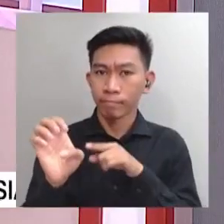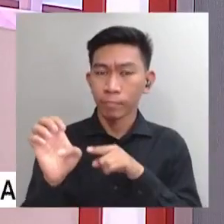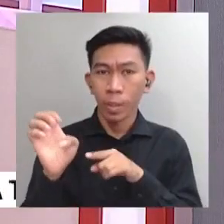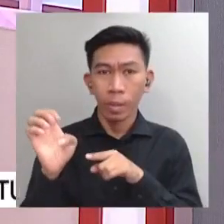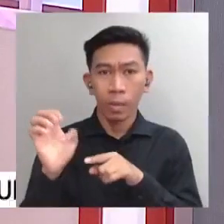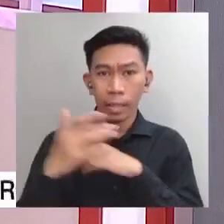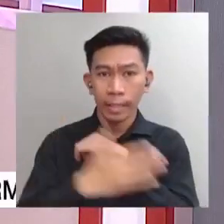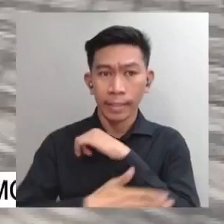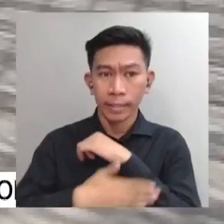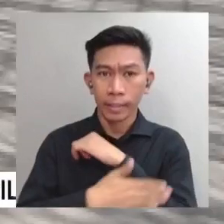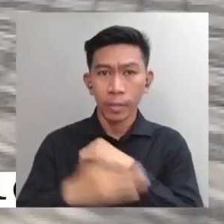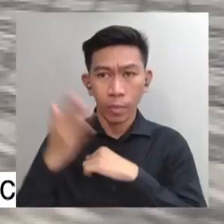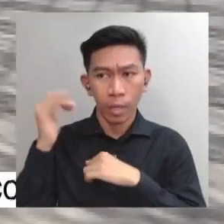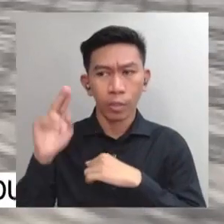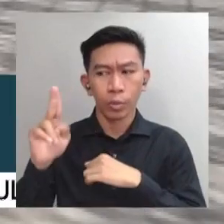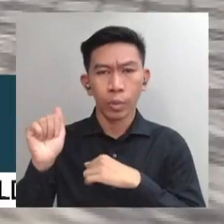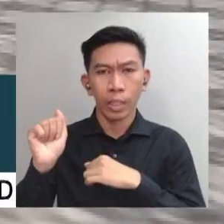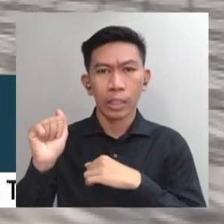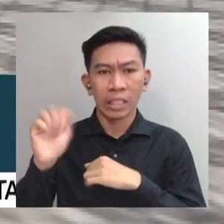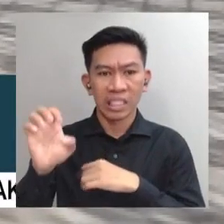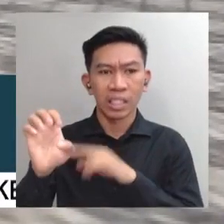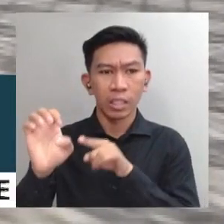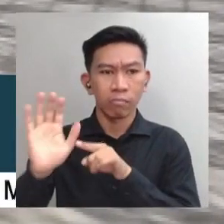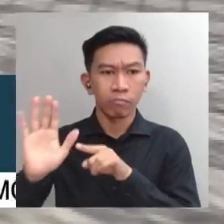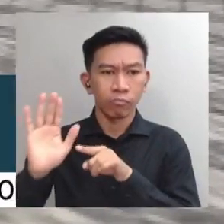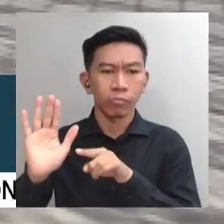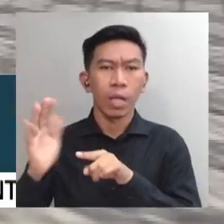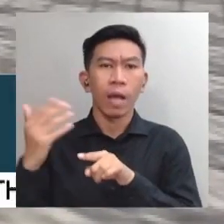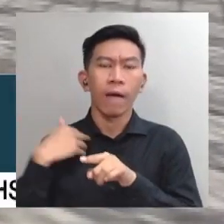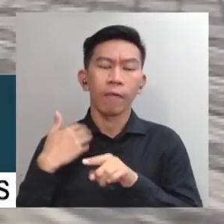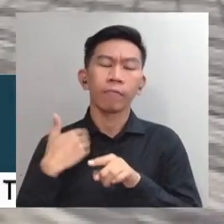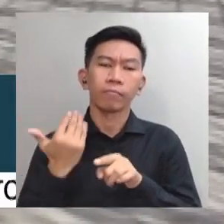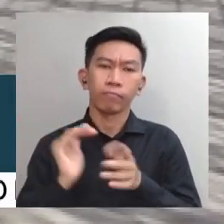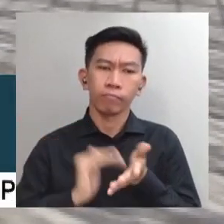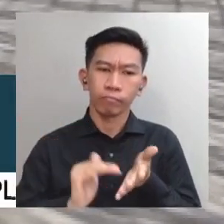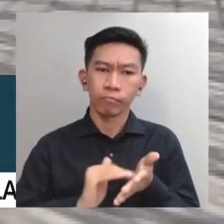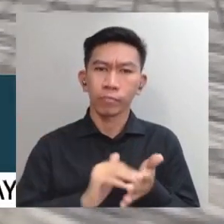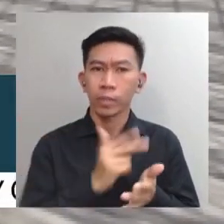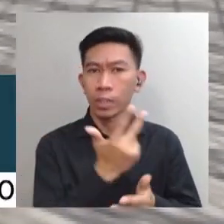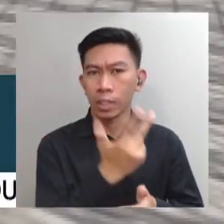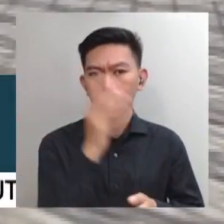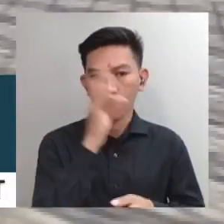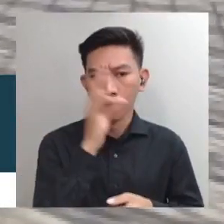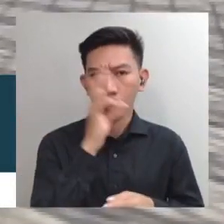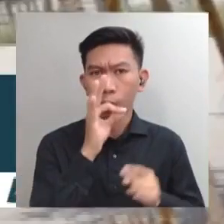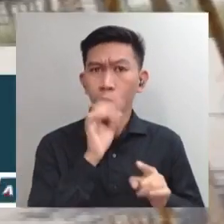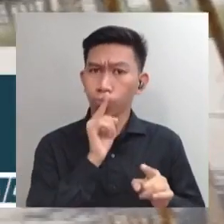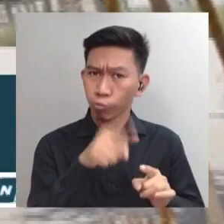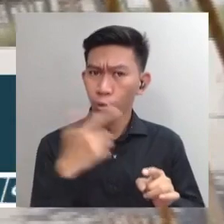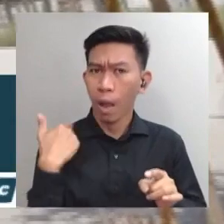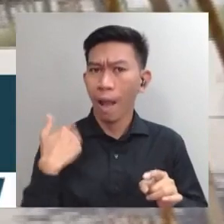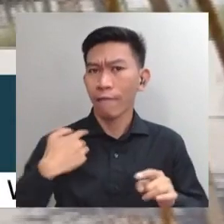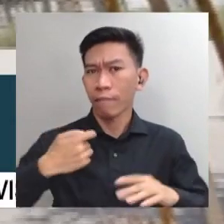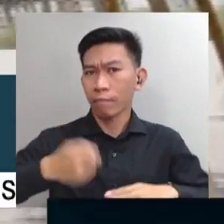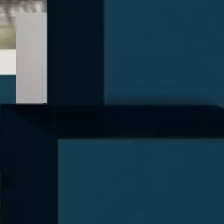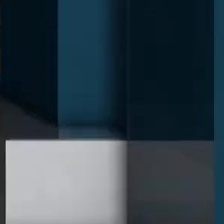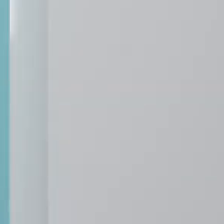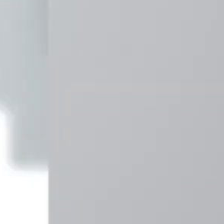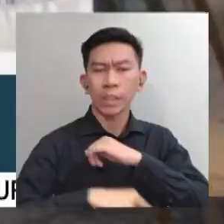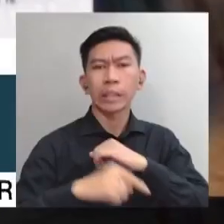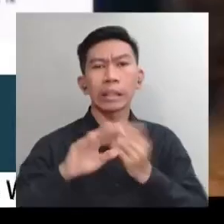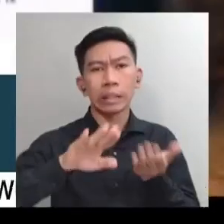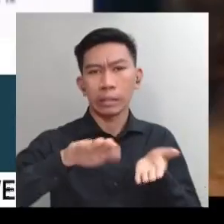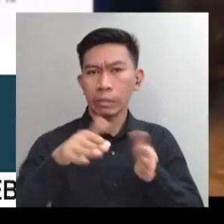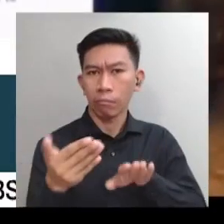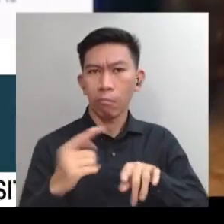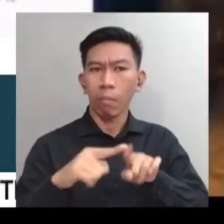pardon granted by the UAE to 3 convicted Filipinos, 2 of whom were in death row. That just goes to show